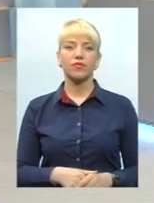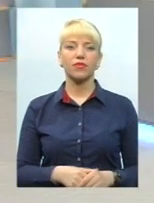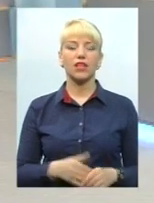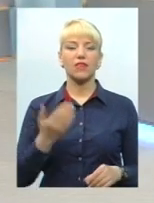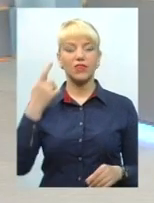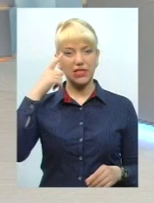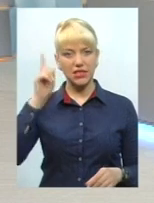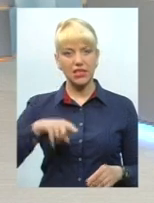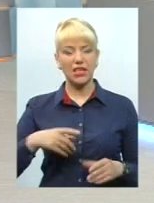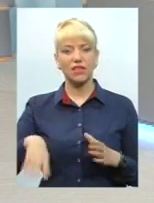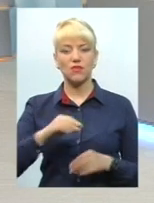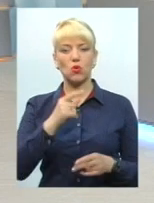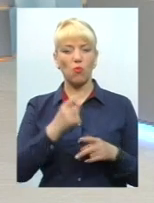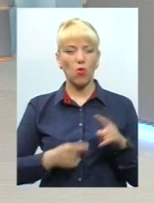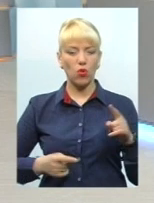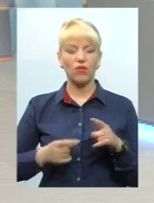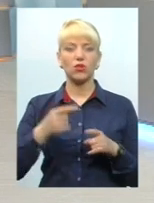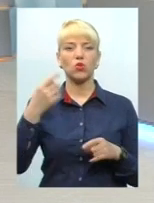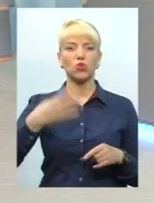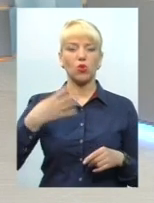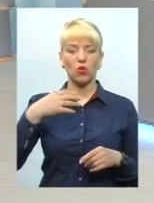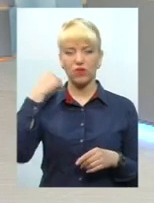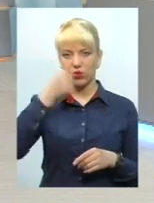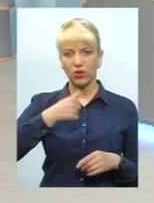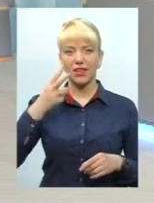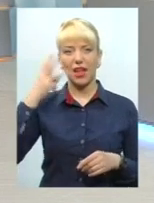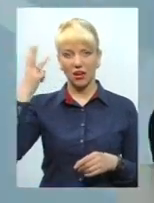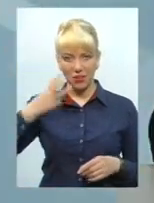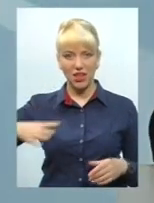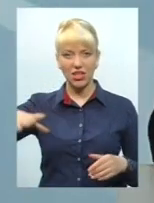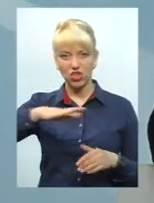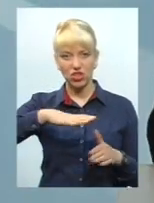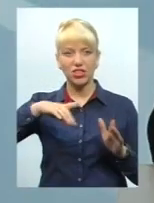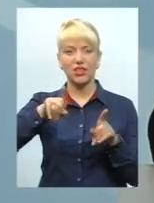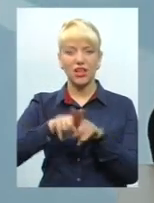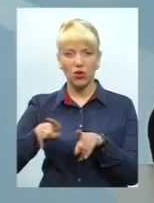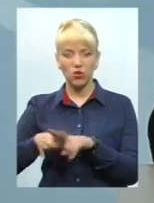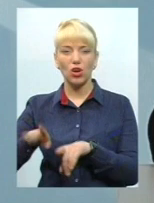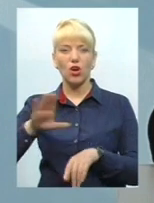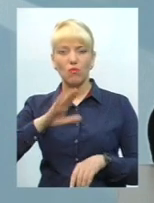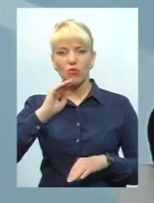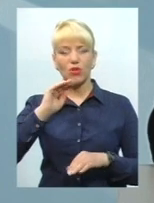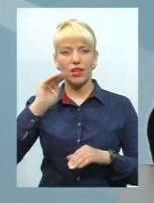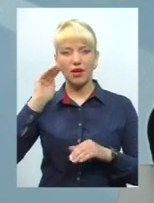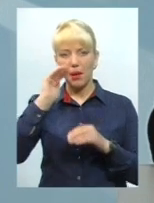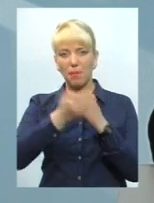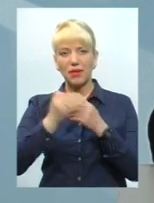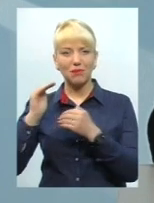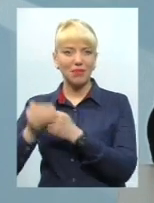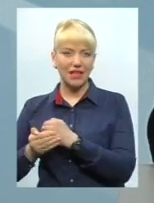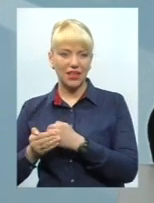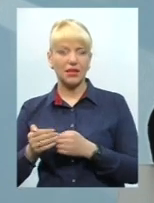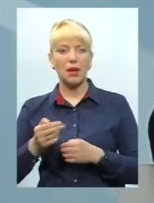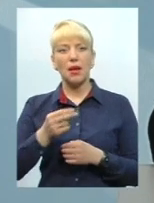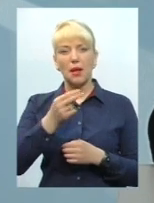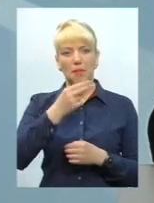другу половину 40-х років і в Хмельниччині, і на Хмельниччині також були підпільні партизанські